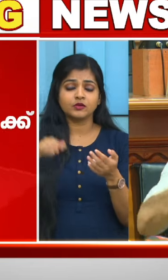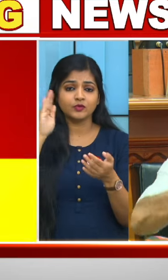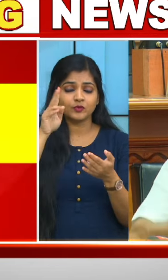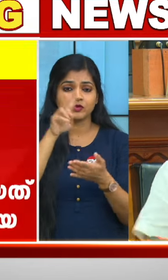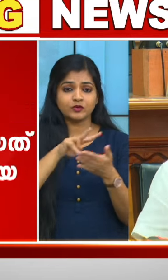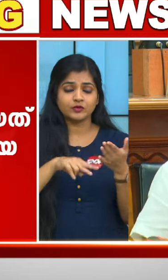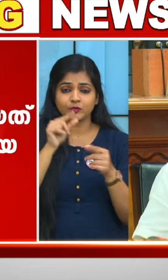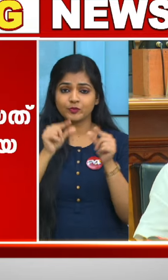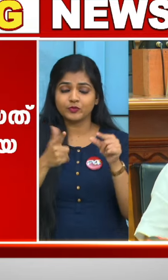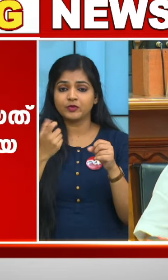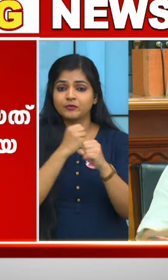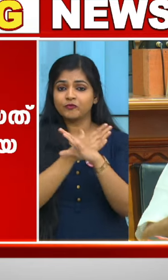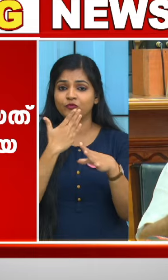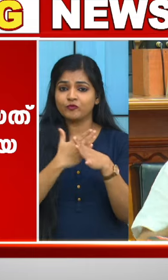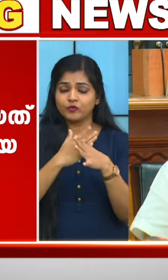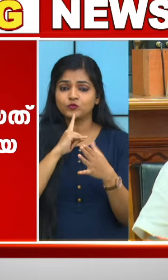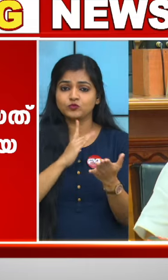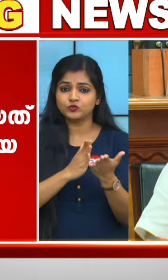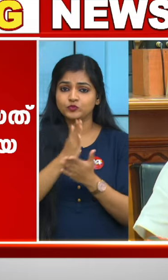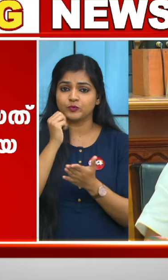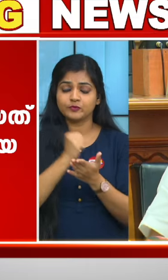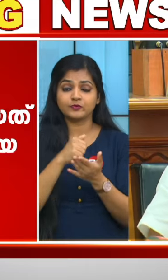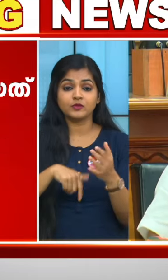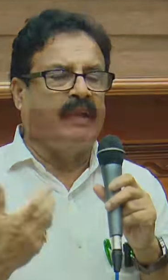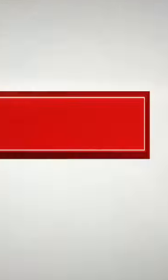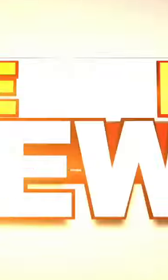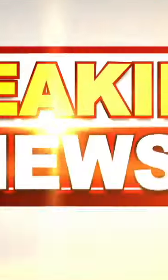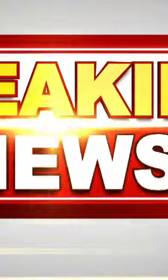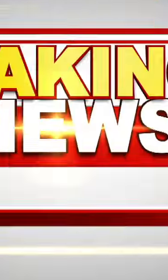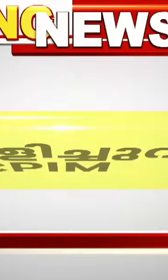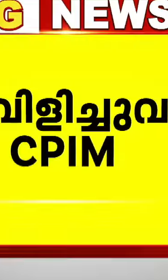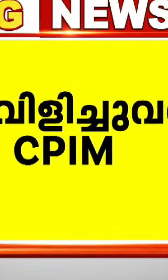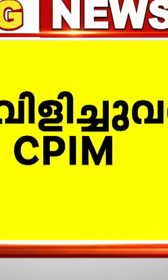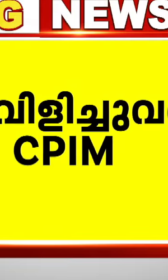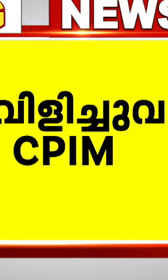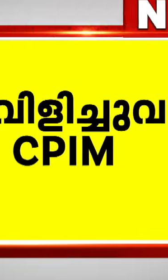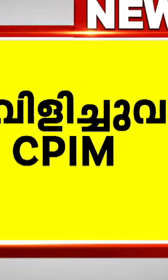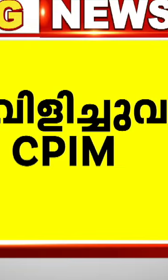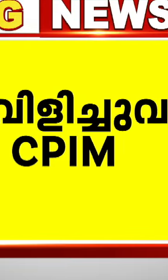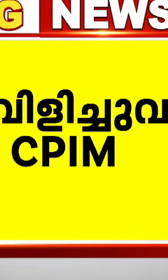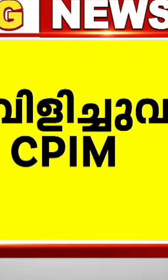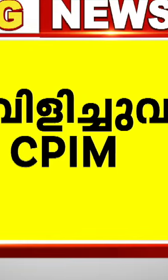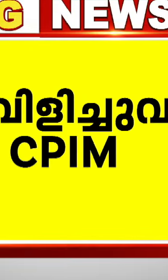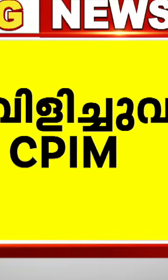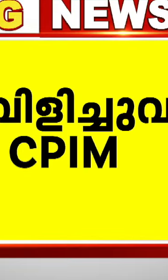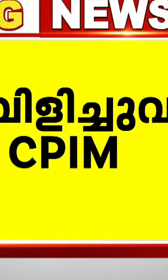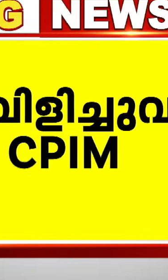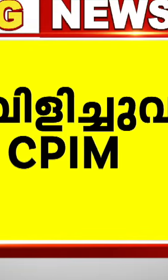പത്രധർമ്മം നമുക്കുണ്ടാവില്ലേ? അല്ലെങ്കിൽ നമ്മൾ മീഡിയ അത് കൈകാര്യം ചെയ്യുമ്പോൾ അത് ഒന്ന് ആലോചിച്ചാൽ നല്ലത്. അത്രയേ ഉള്ളൂ ആ വിഷയത്തെ കുറിച്ച്.